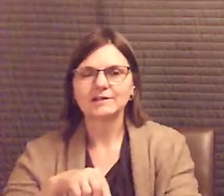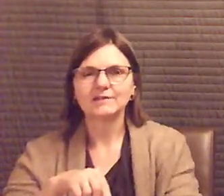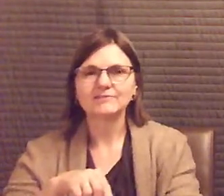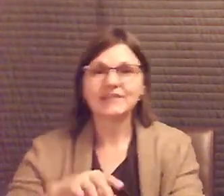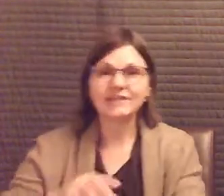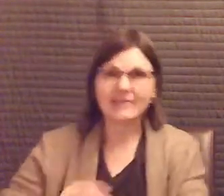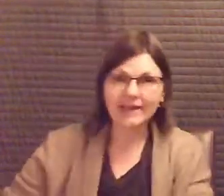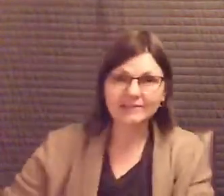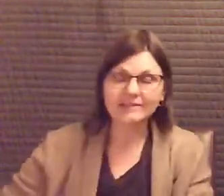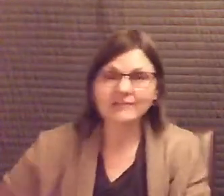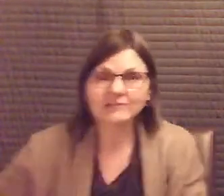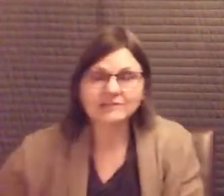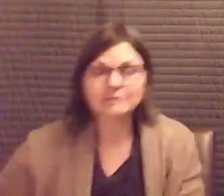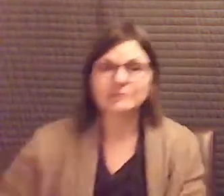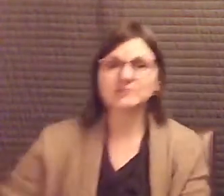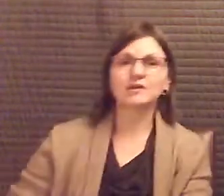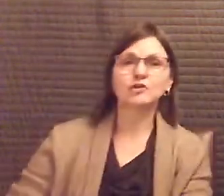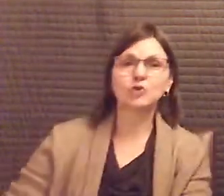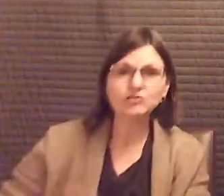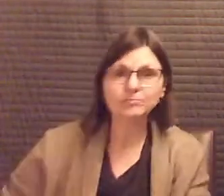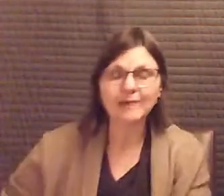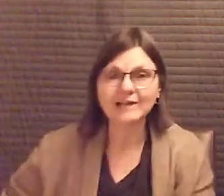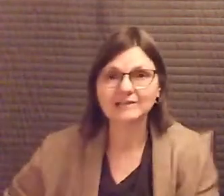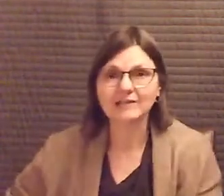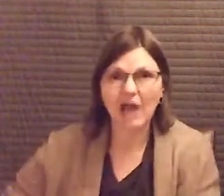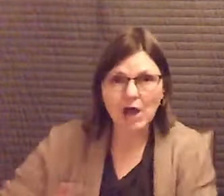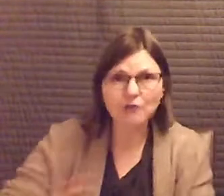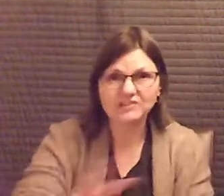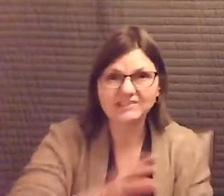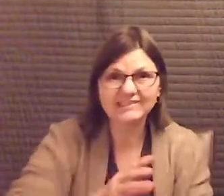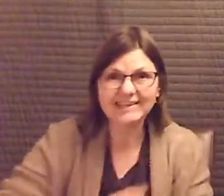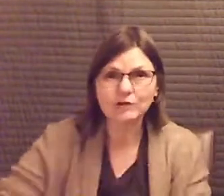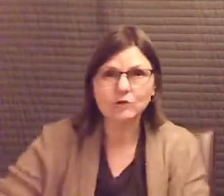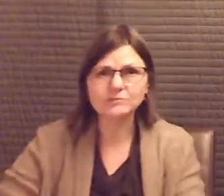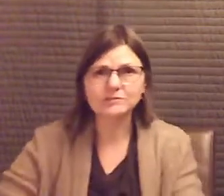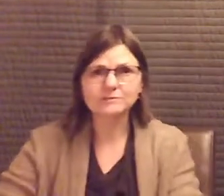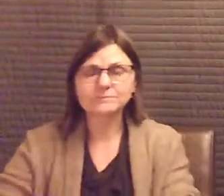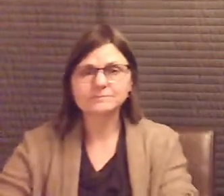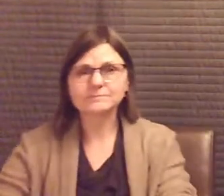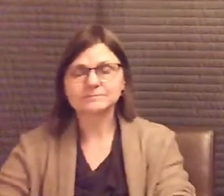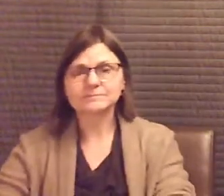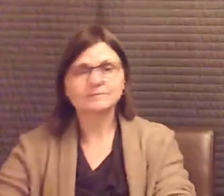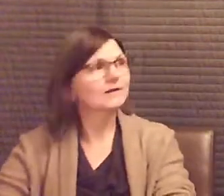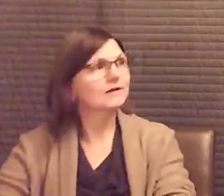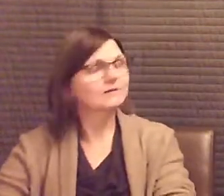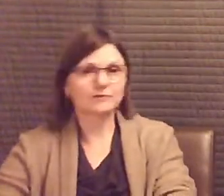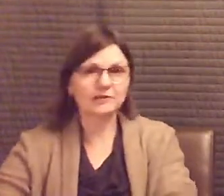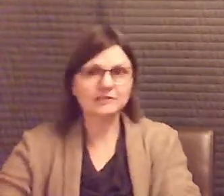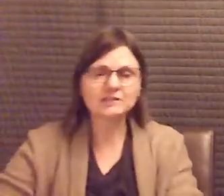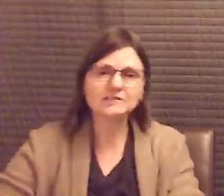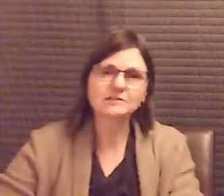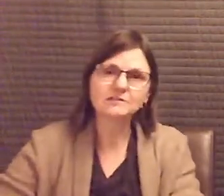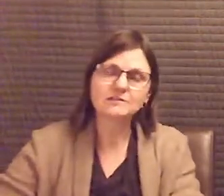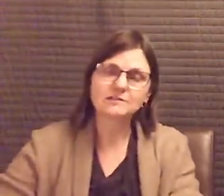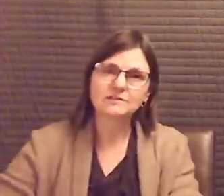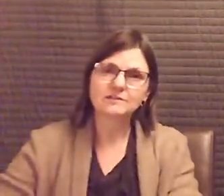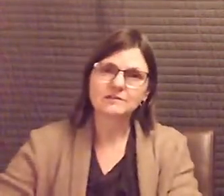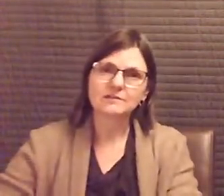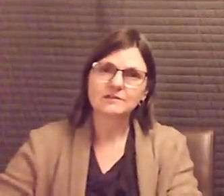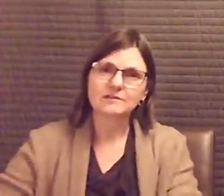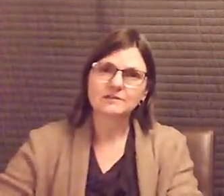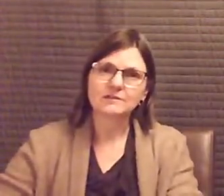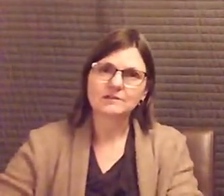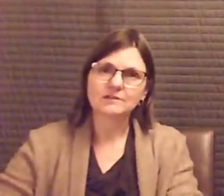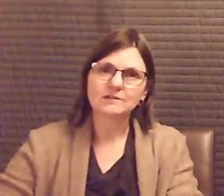mijn denk je echt dat hij wilde niemand zich losmaakt en uit zijn strik komt ie door dat wilde niet normaal